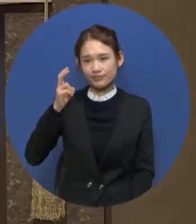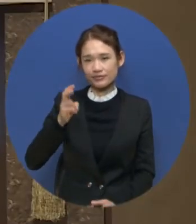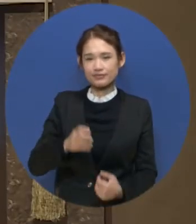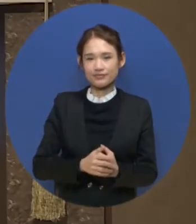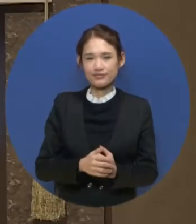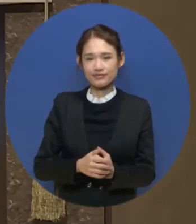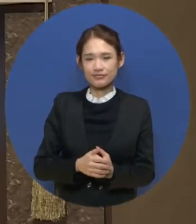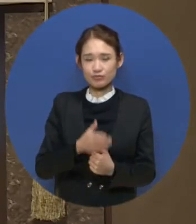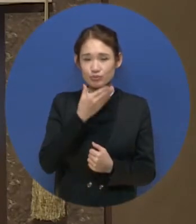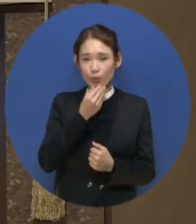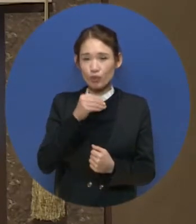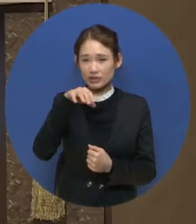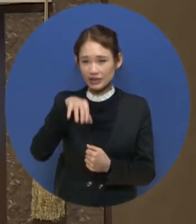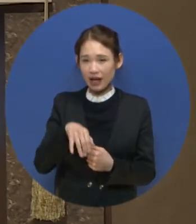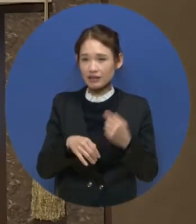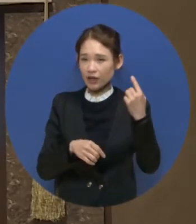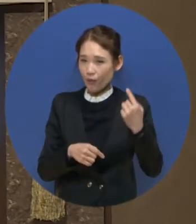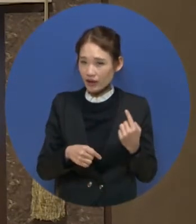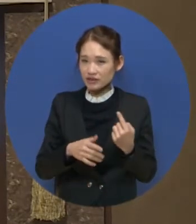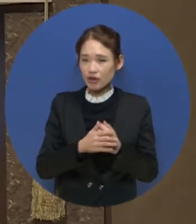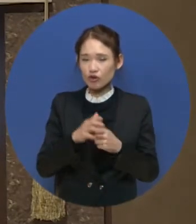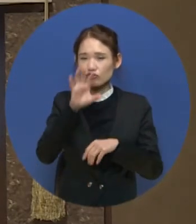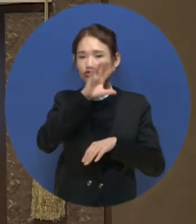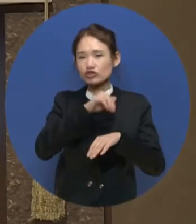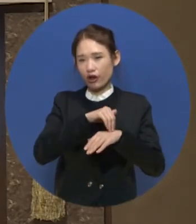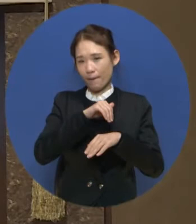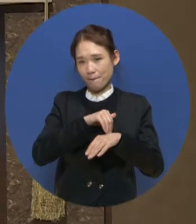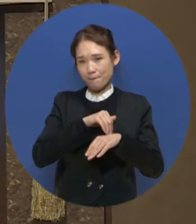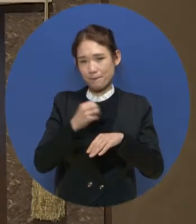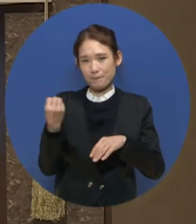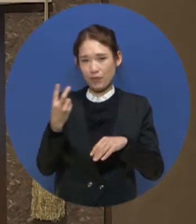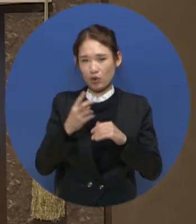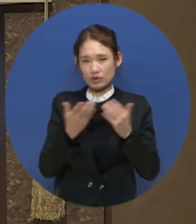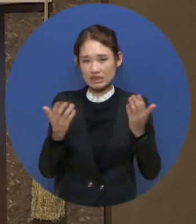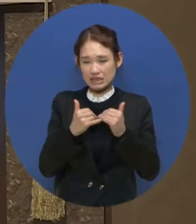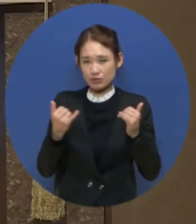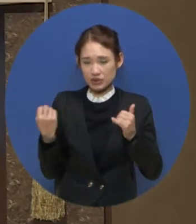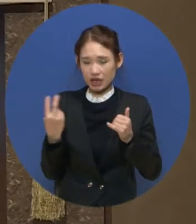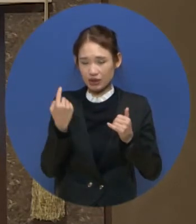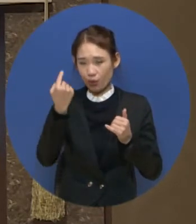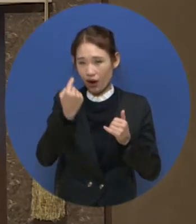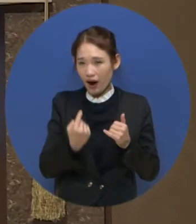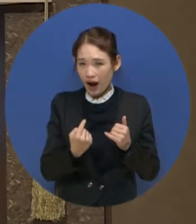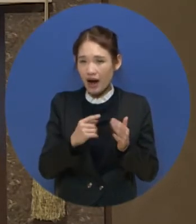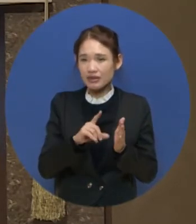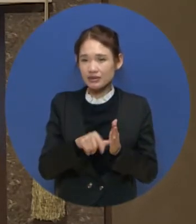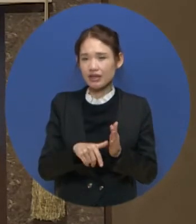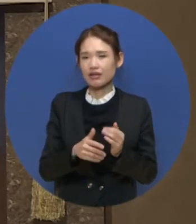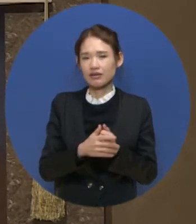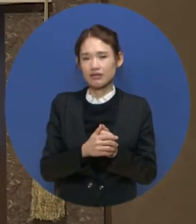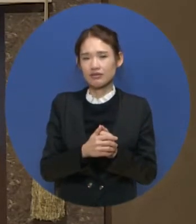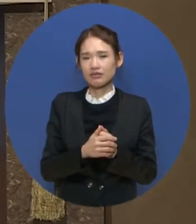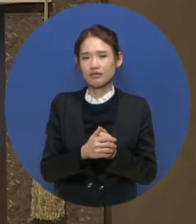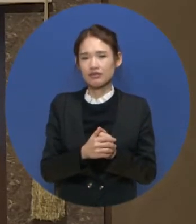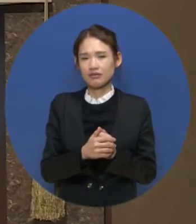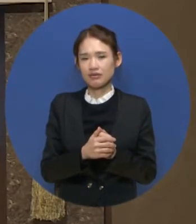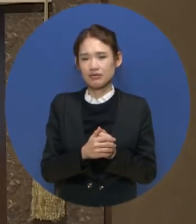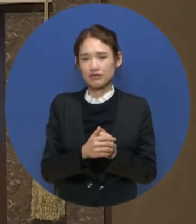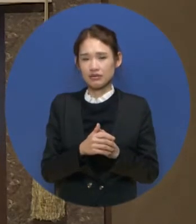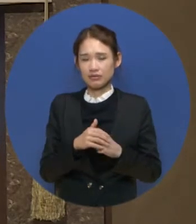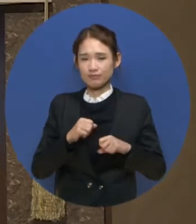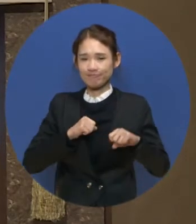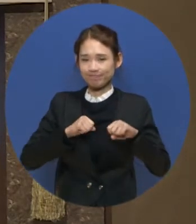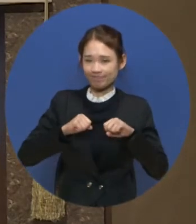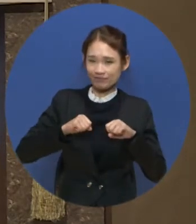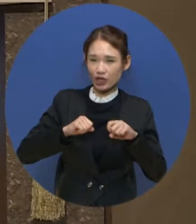또 복지관에 와서 훈련 받을 때 하고 직업인으로서 다시 왔을 때 하고는 이렇게